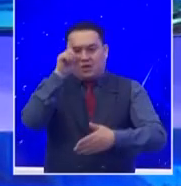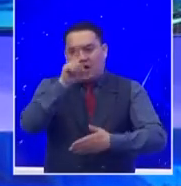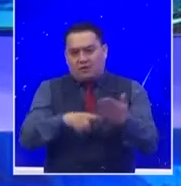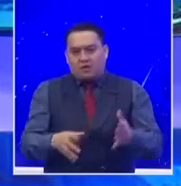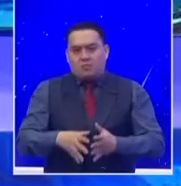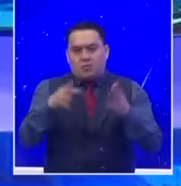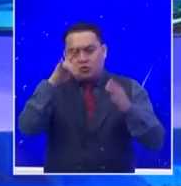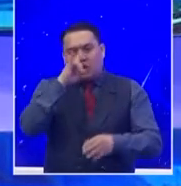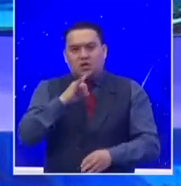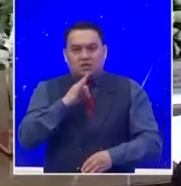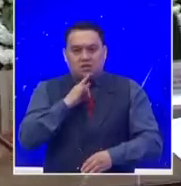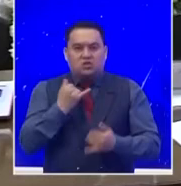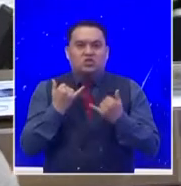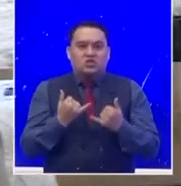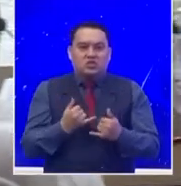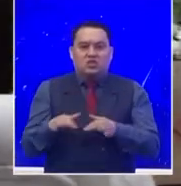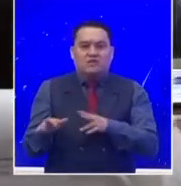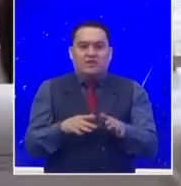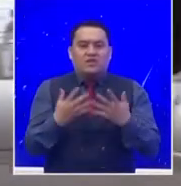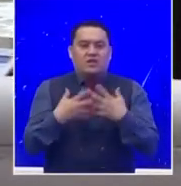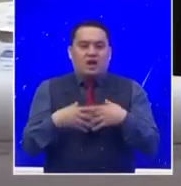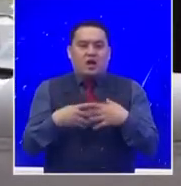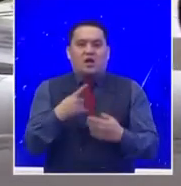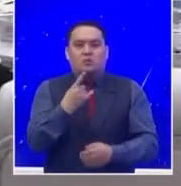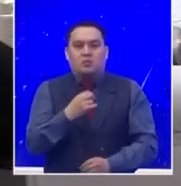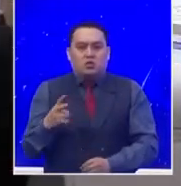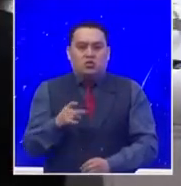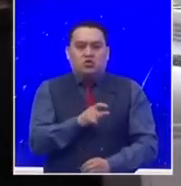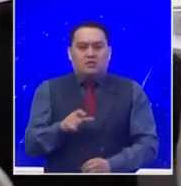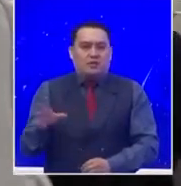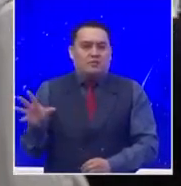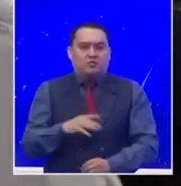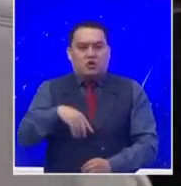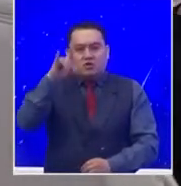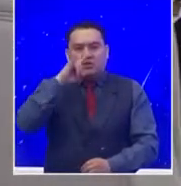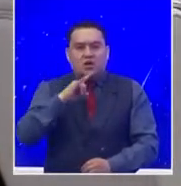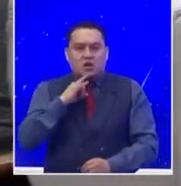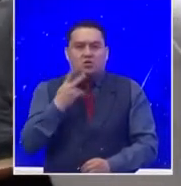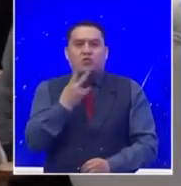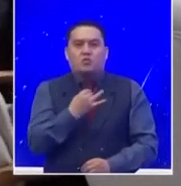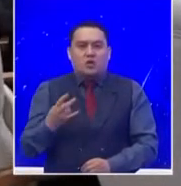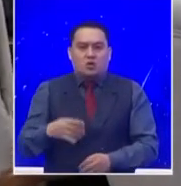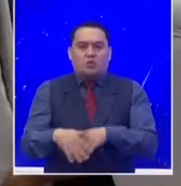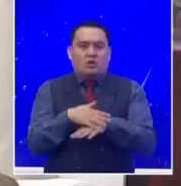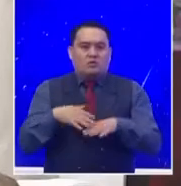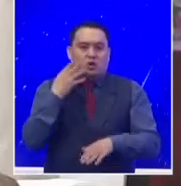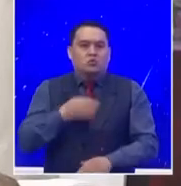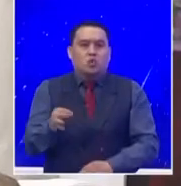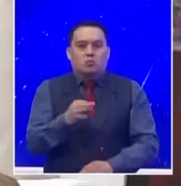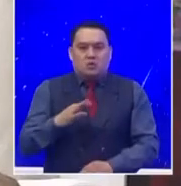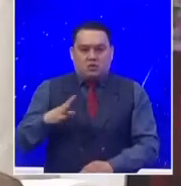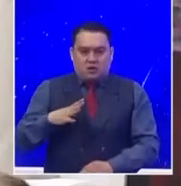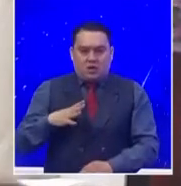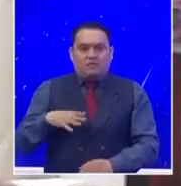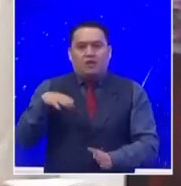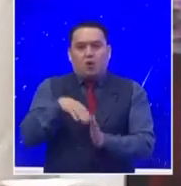большинству казахстанцев. Сейчас ряды движения насчитывают около 1 миллиона членов по всей стране. А из 2-миллионного населения Алматинской области